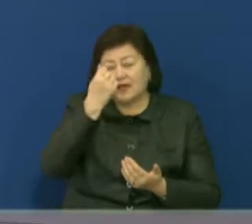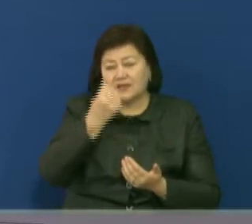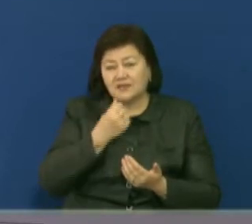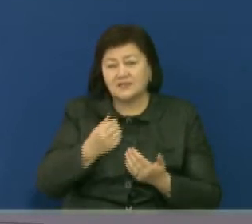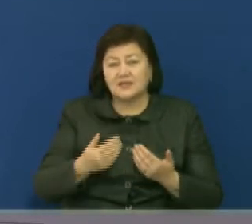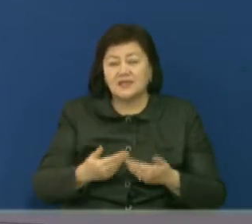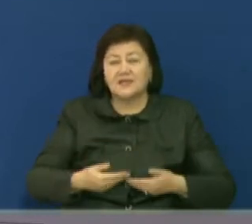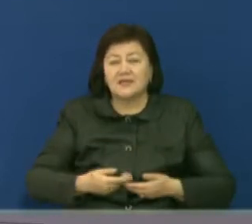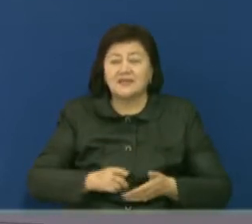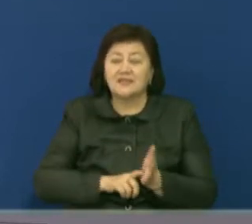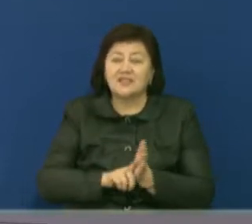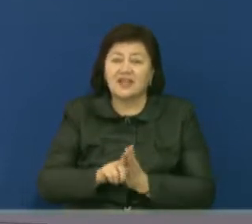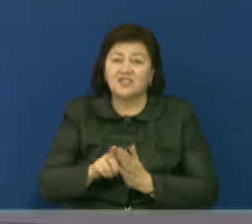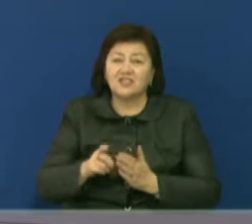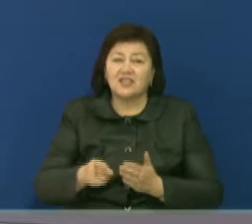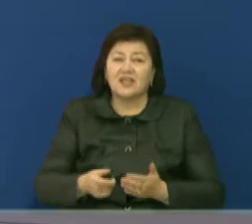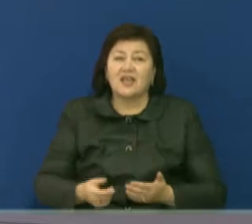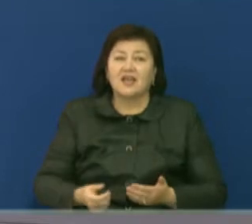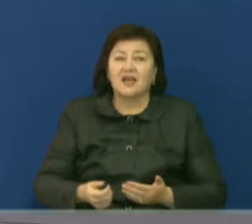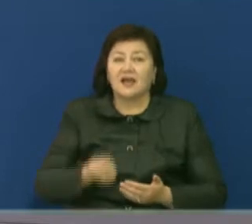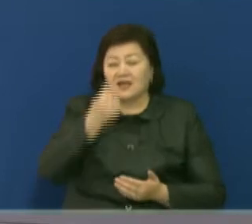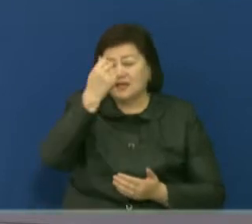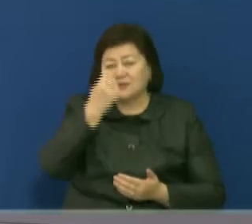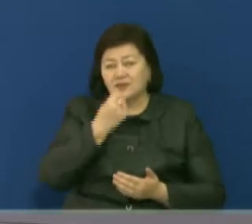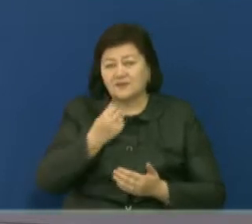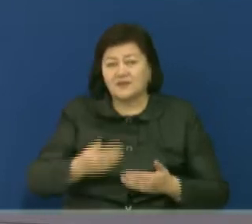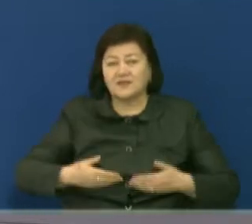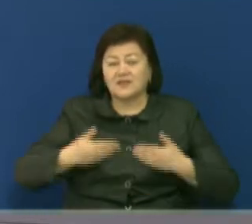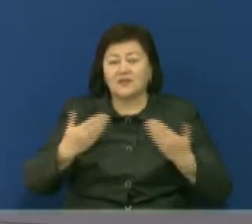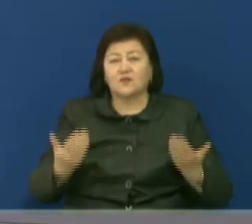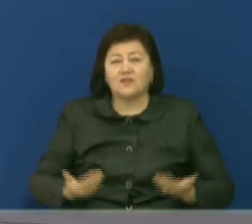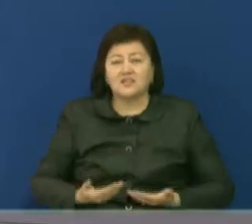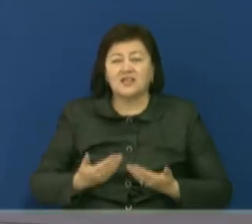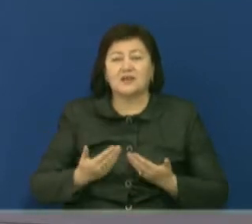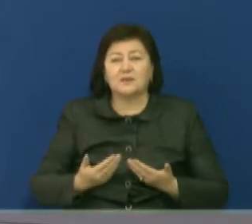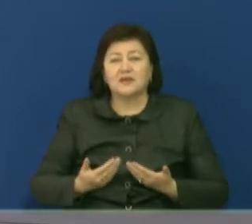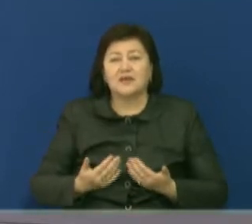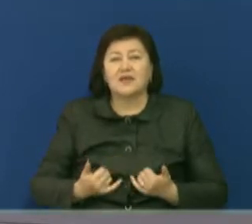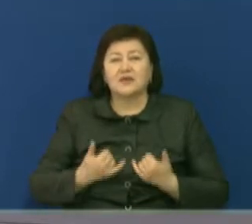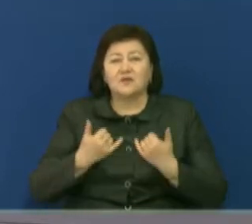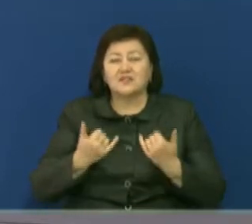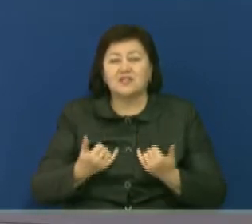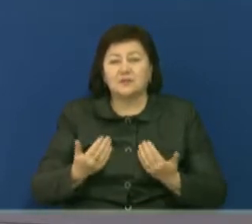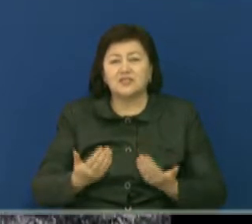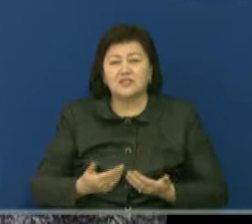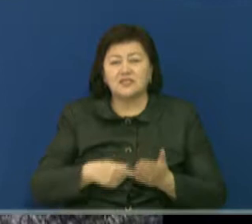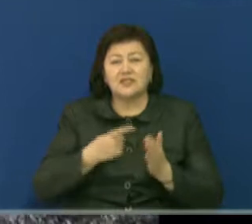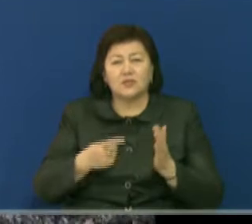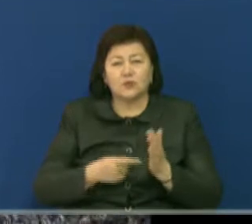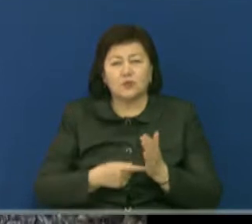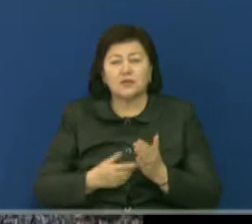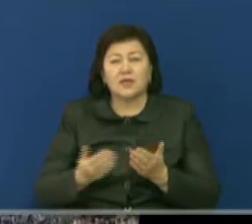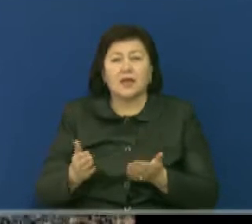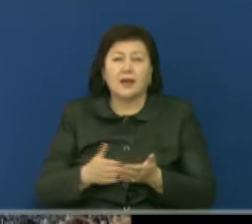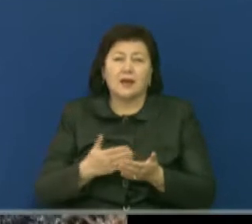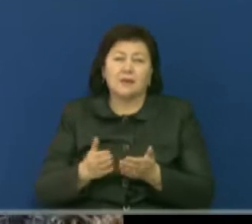работу и сообщили о готовности оказать помощь. Уважаемая молодежь, жители города, мы призываем всех вас к совместной помощи в рамках акции.